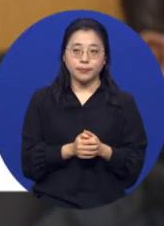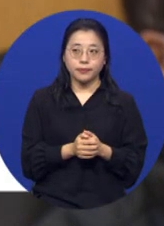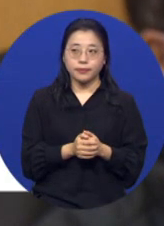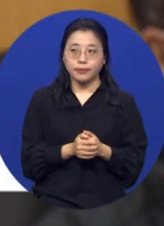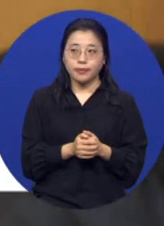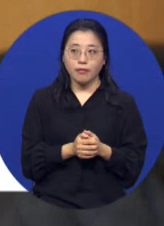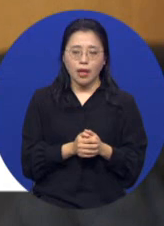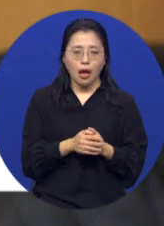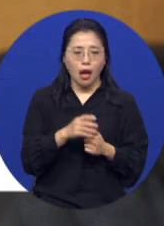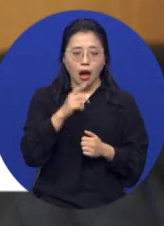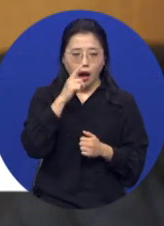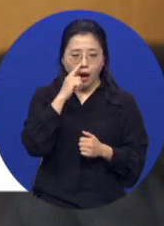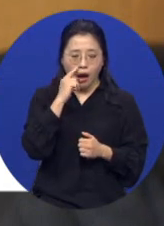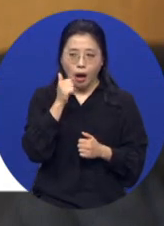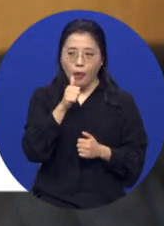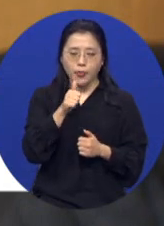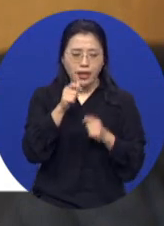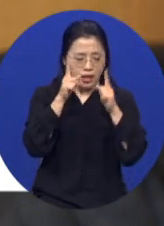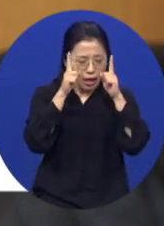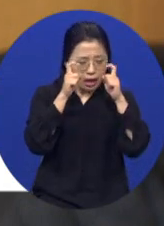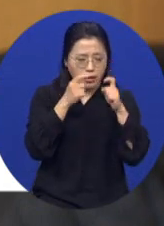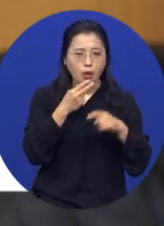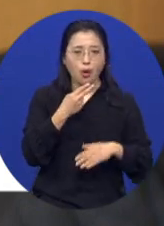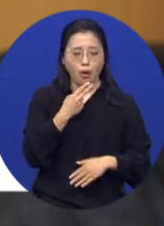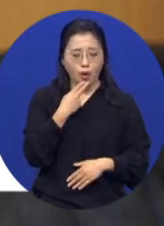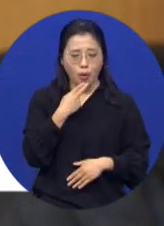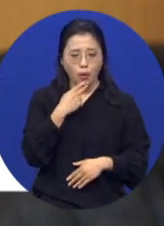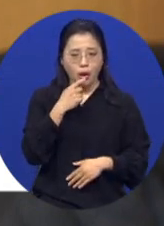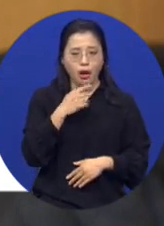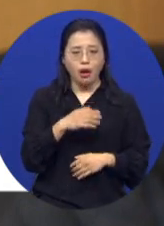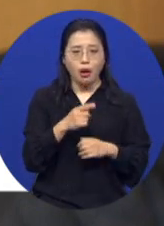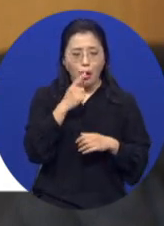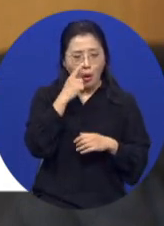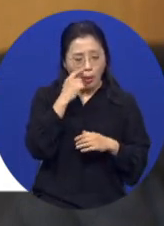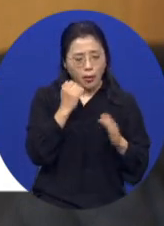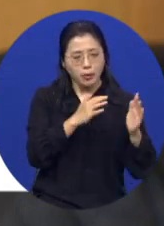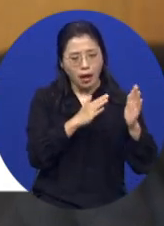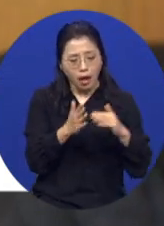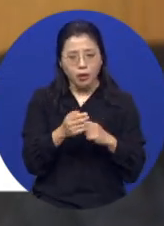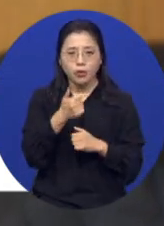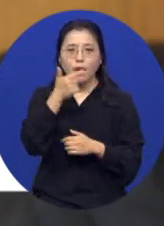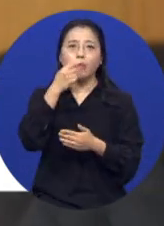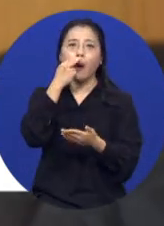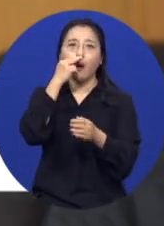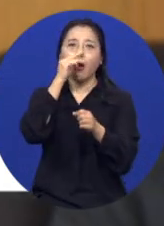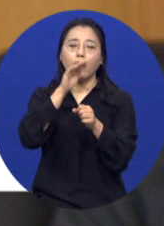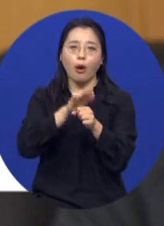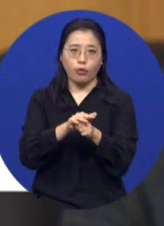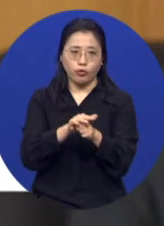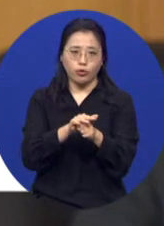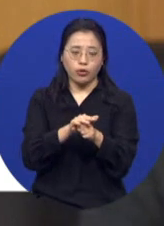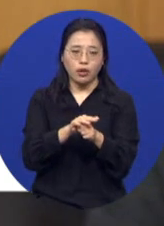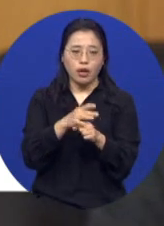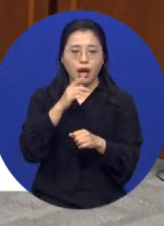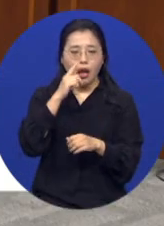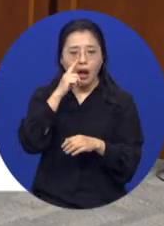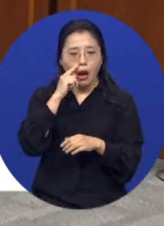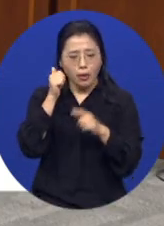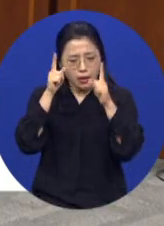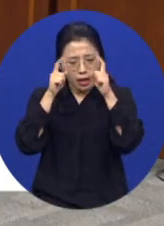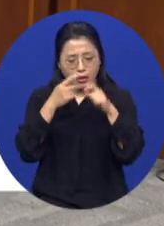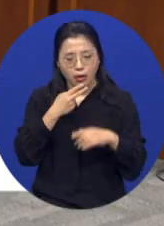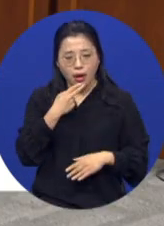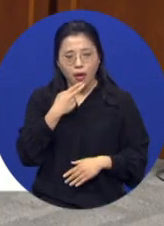사진도 흔하고 일단 어머니도 없고 너무 억울해. 그냥 아버지에 대해서 그냥 사진도 없고